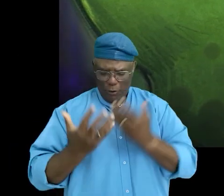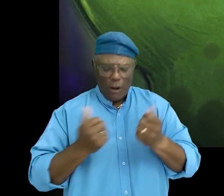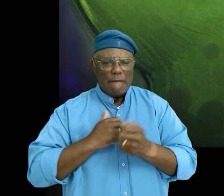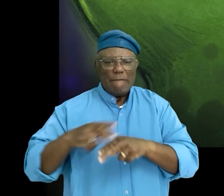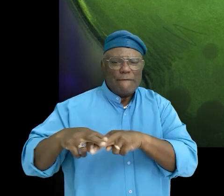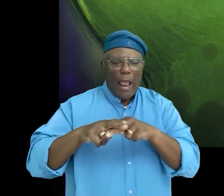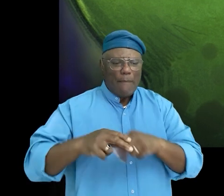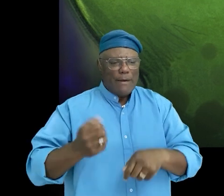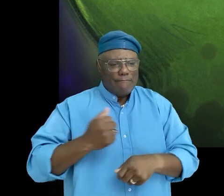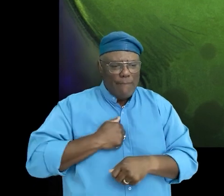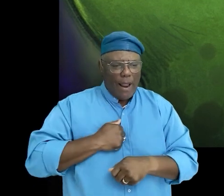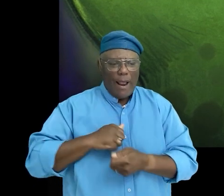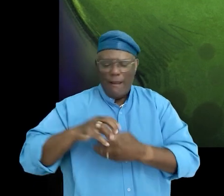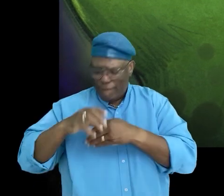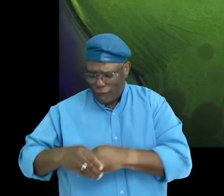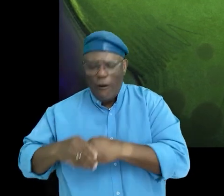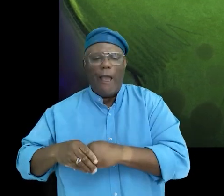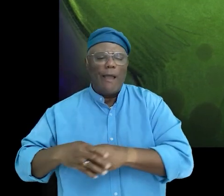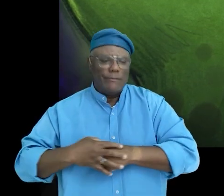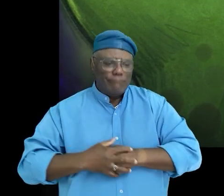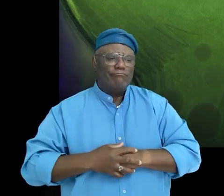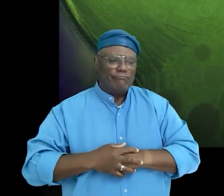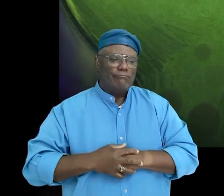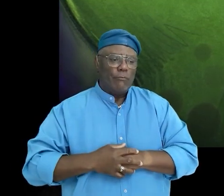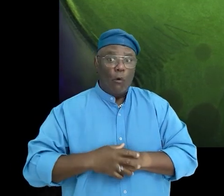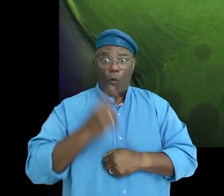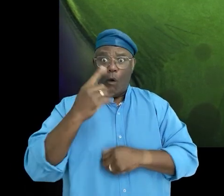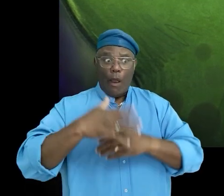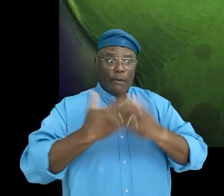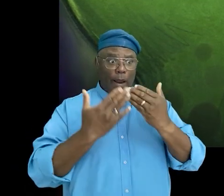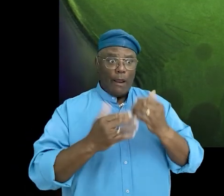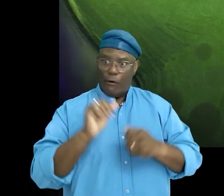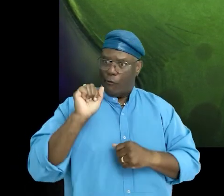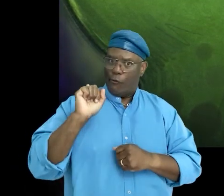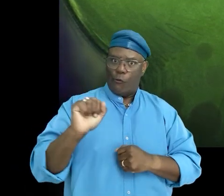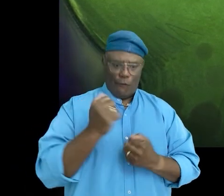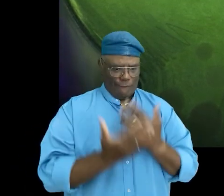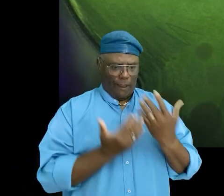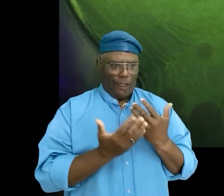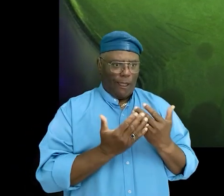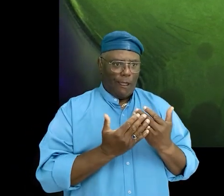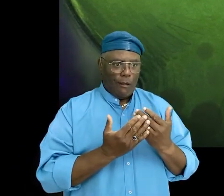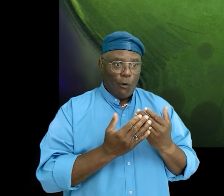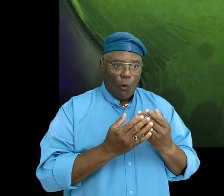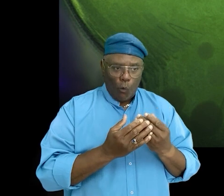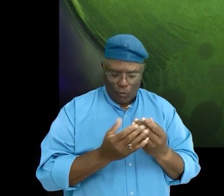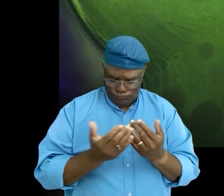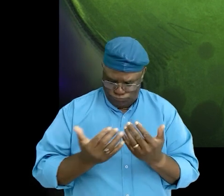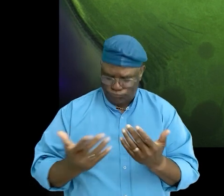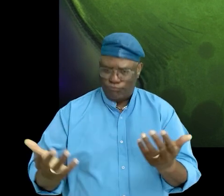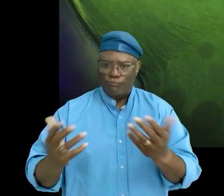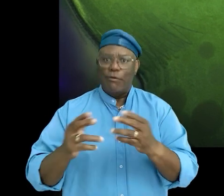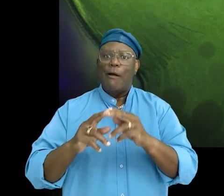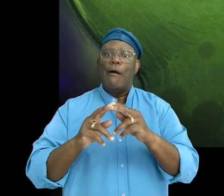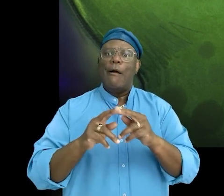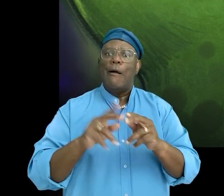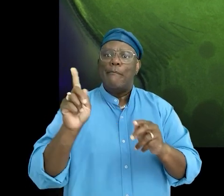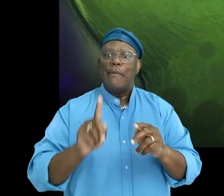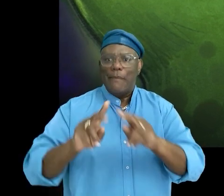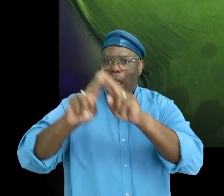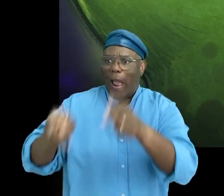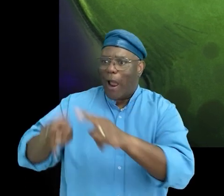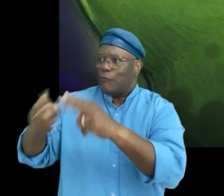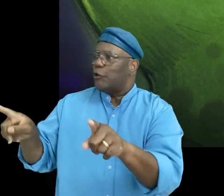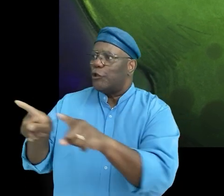holl faith o pridd ac yn llosgi fy nheulu am ffrindiau i gyd. Un diwrnod, fe allai dy